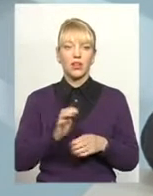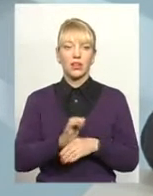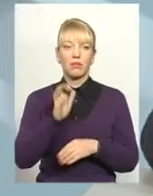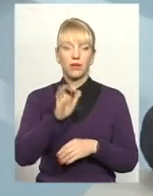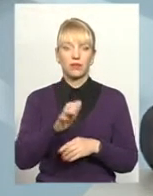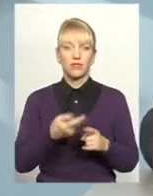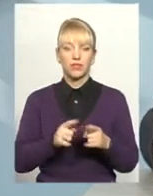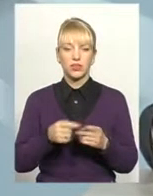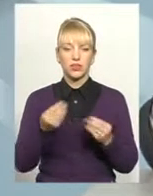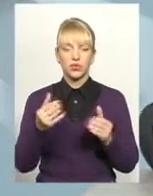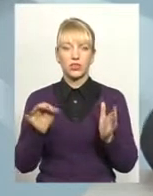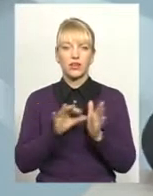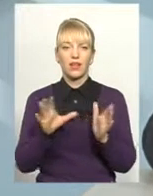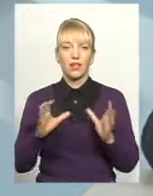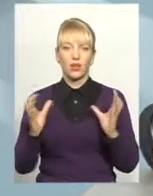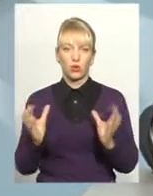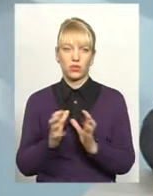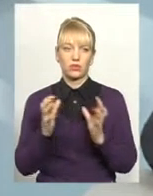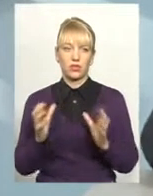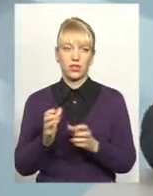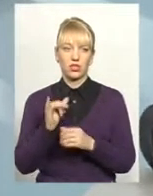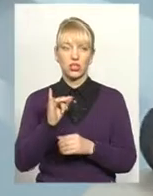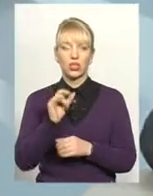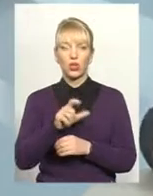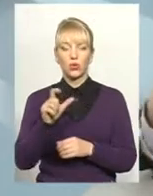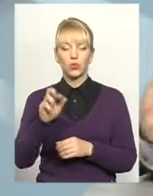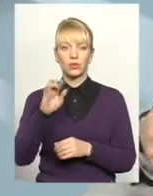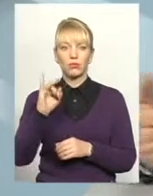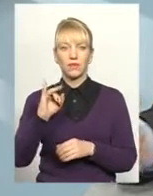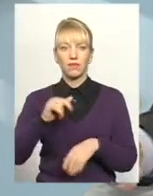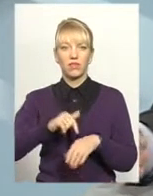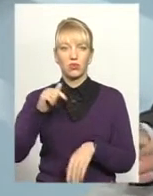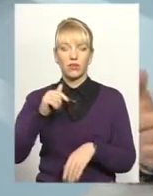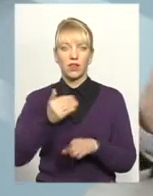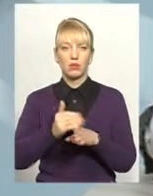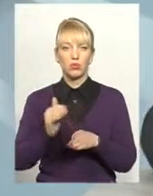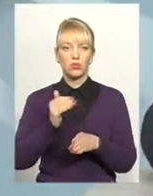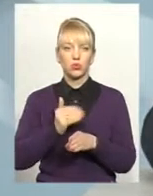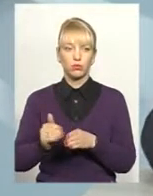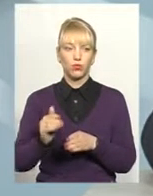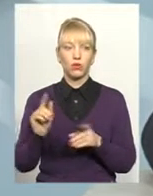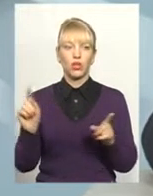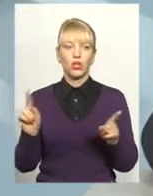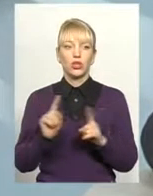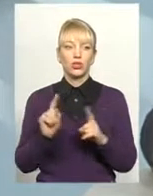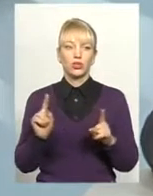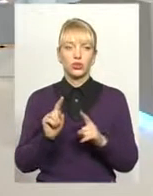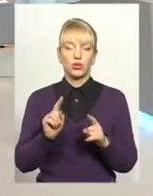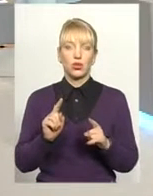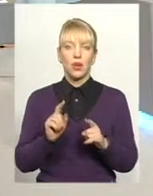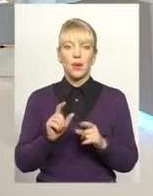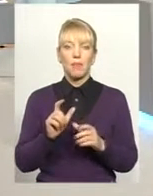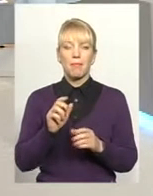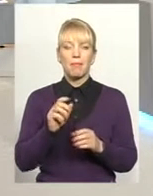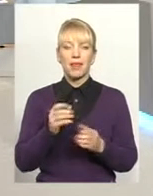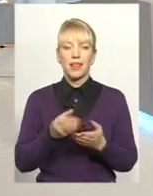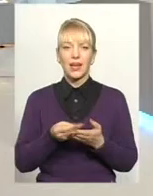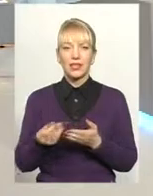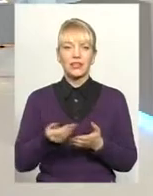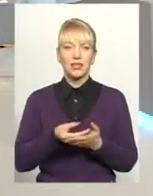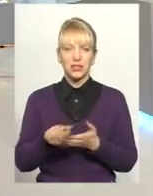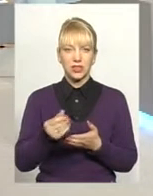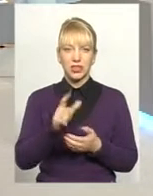І люди відчували б поступово, що в них платіжки, суми в